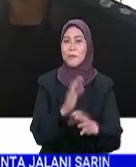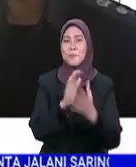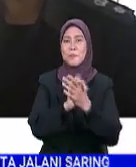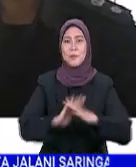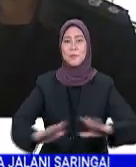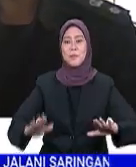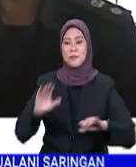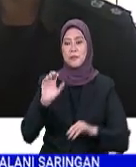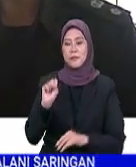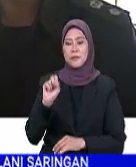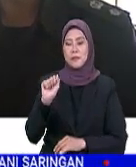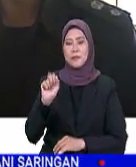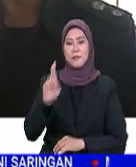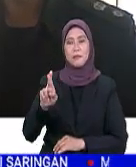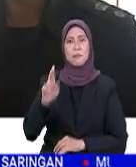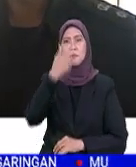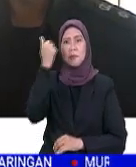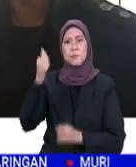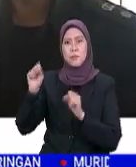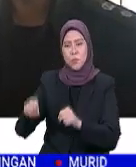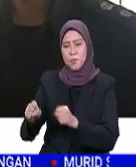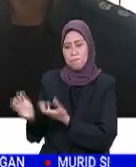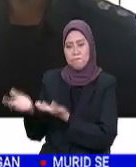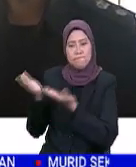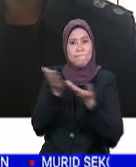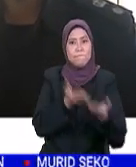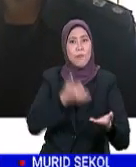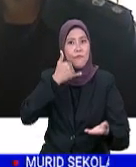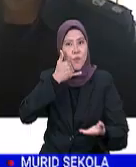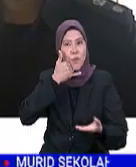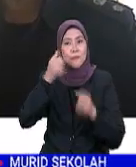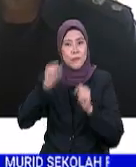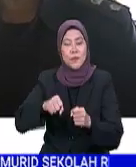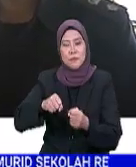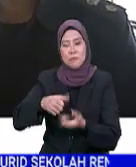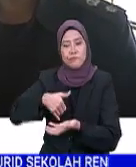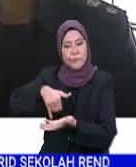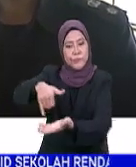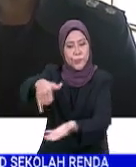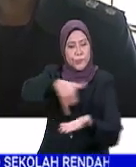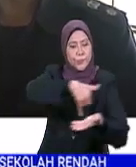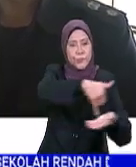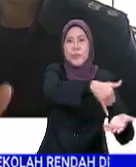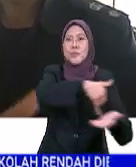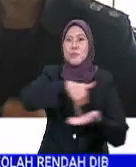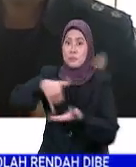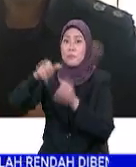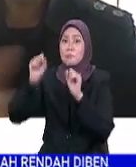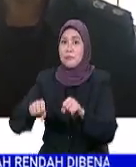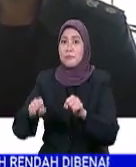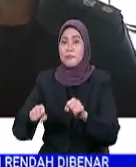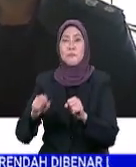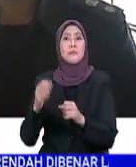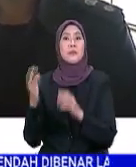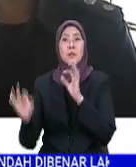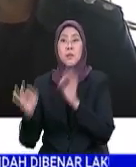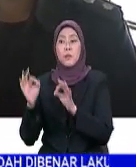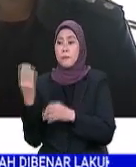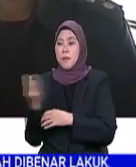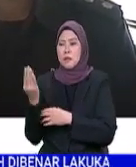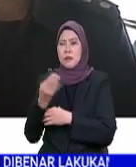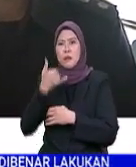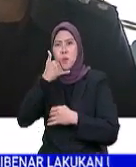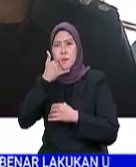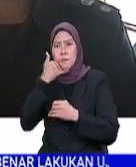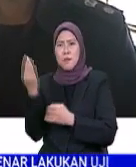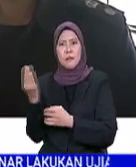usaha-usaha seb diaob tadi kan kalau kita pakai walki-talki yang biasa tu tak